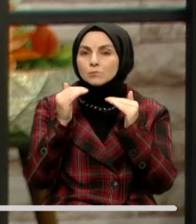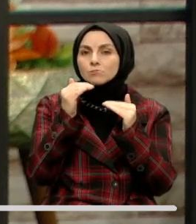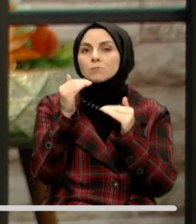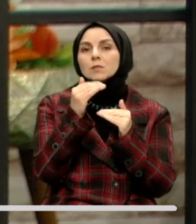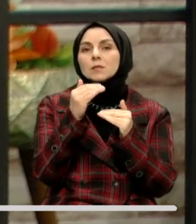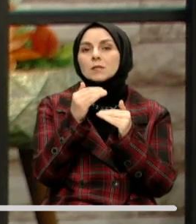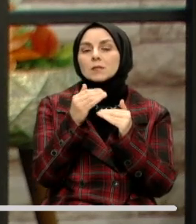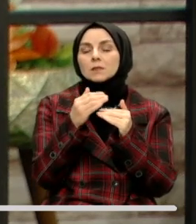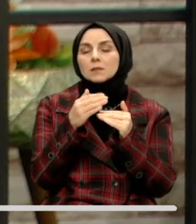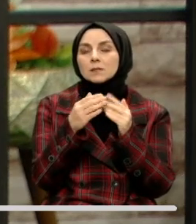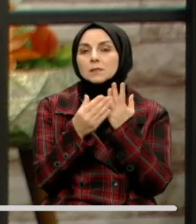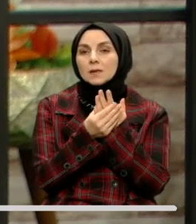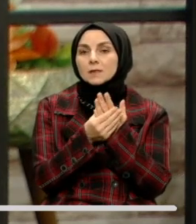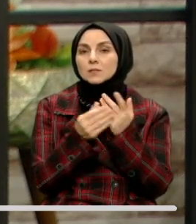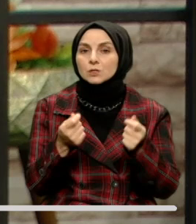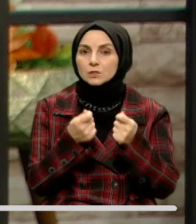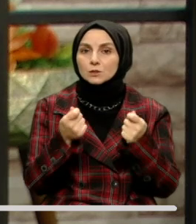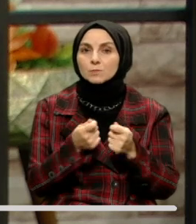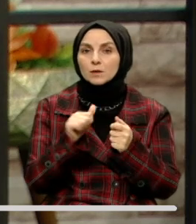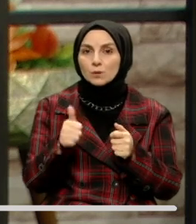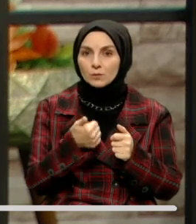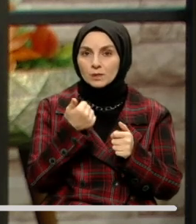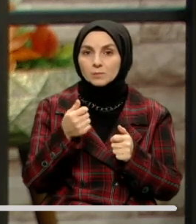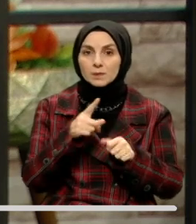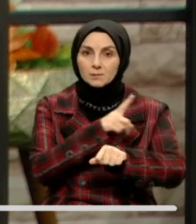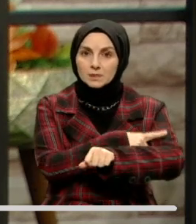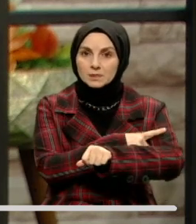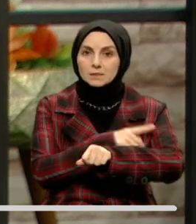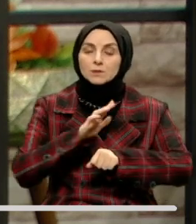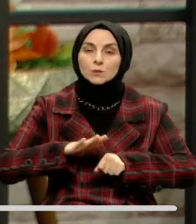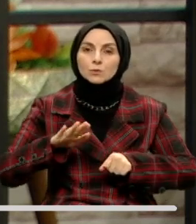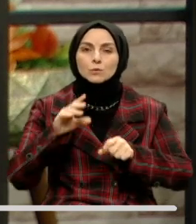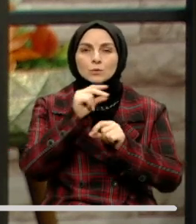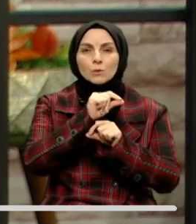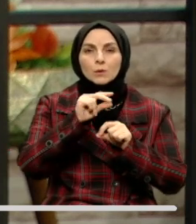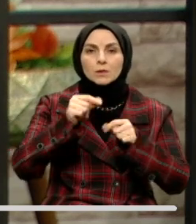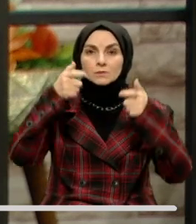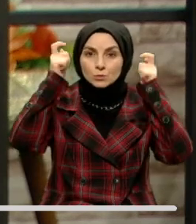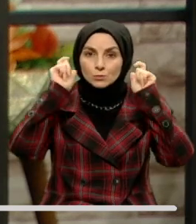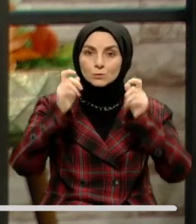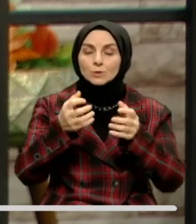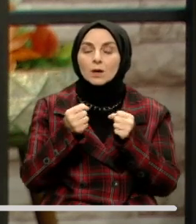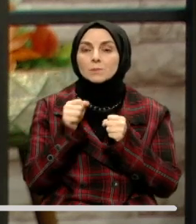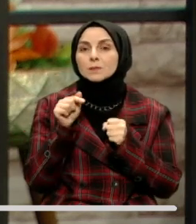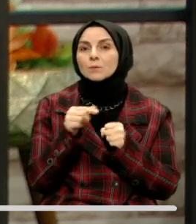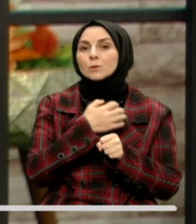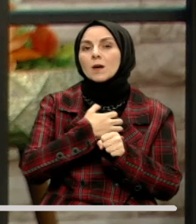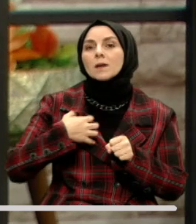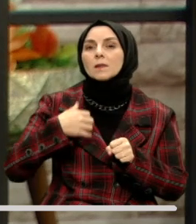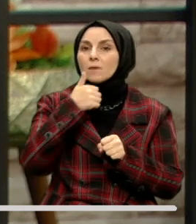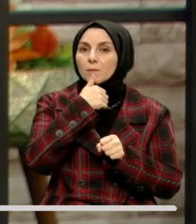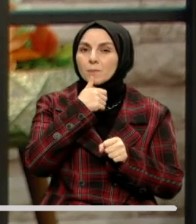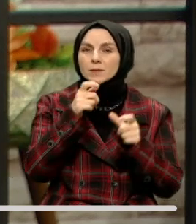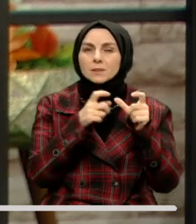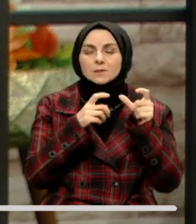basamaklarını oluşturuyor. 1. sınıfta çocuğun ödev sorumluluğunu alması, burada anne babanın sosyal hayatından biraz